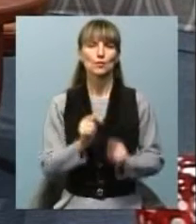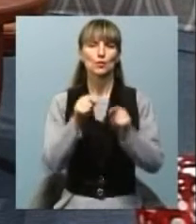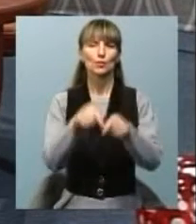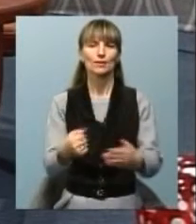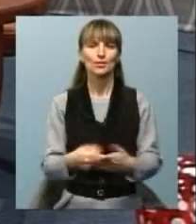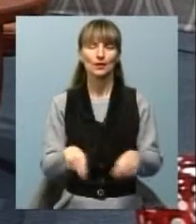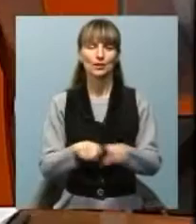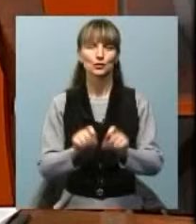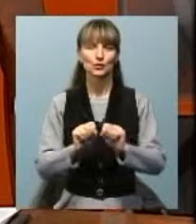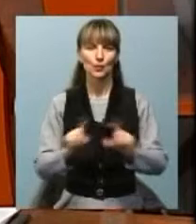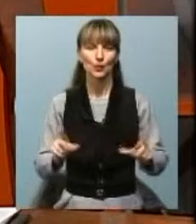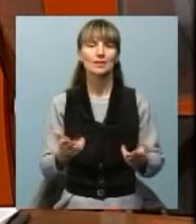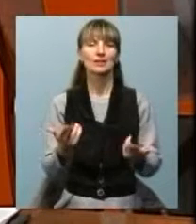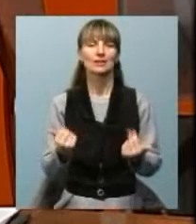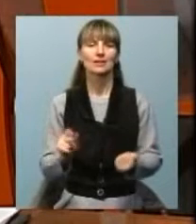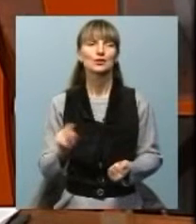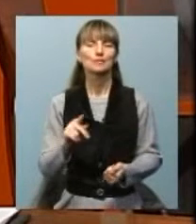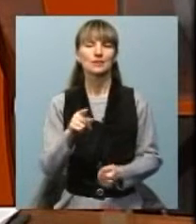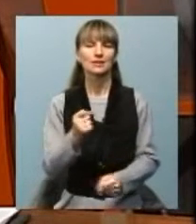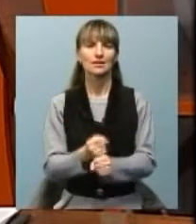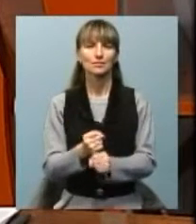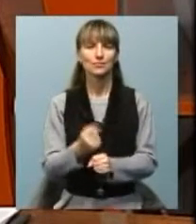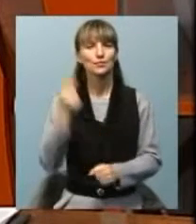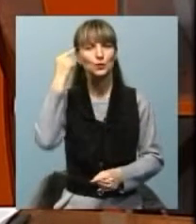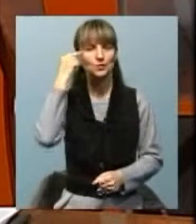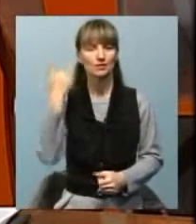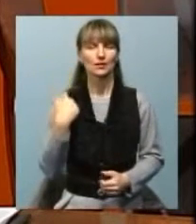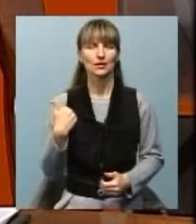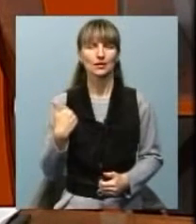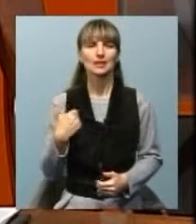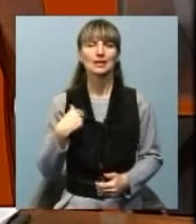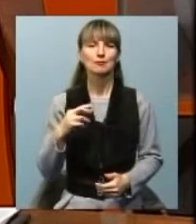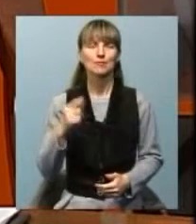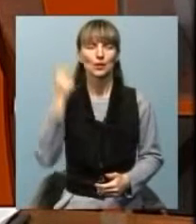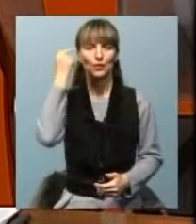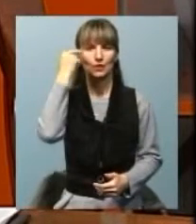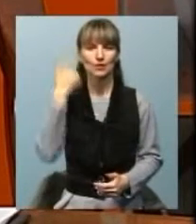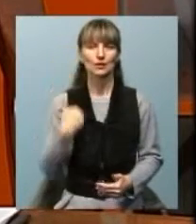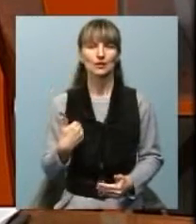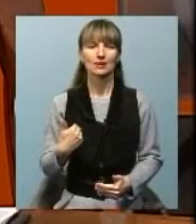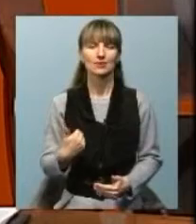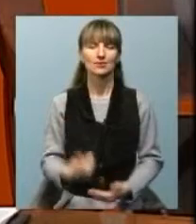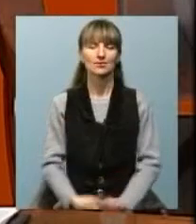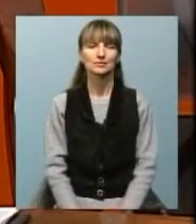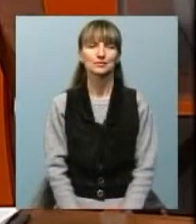до такої школи? Да. Що б ти там хотіла б дізнатися? Я би хотіла